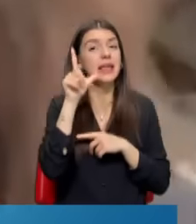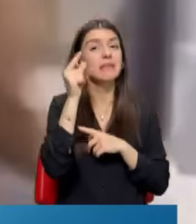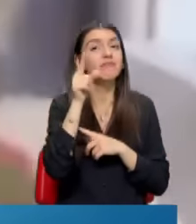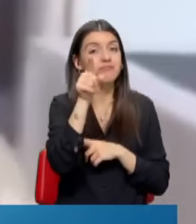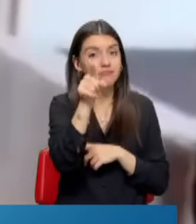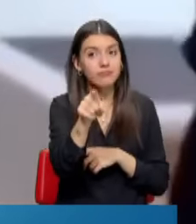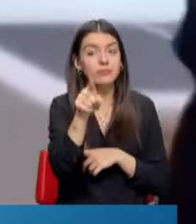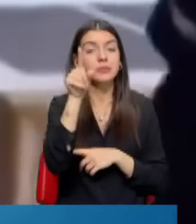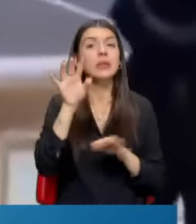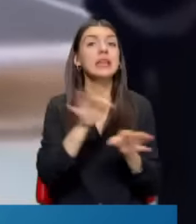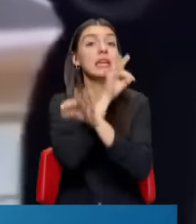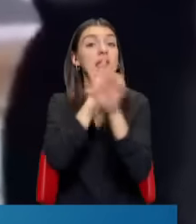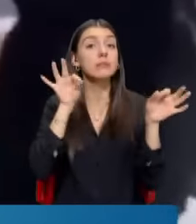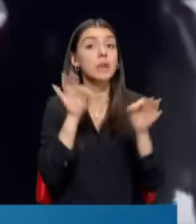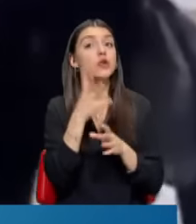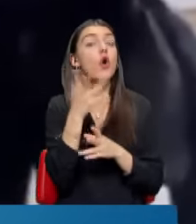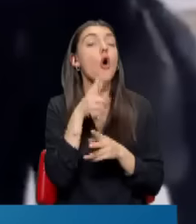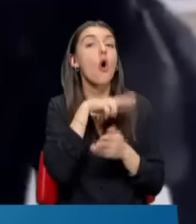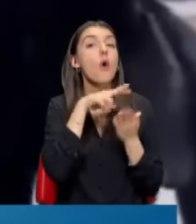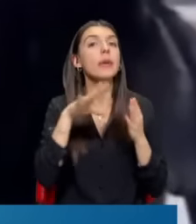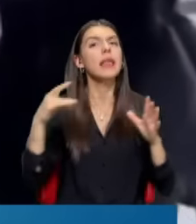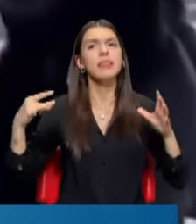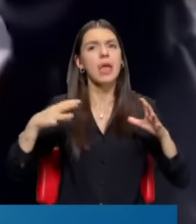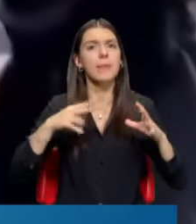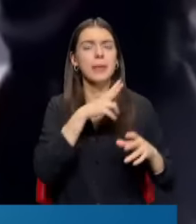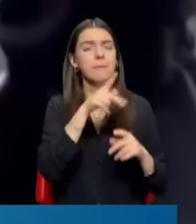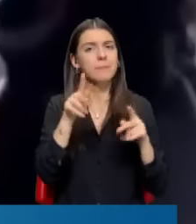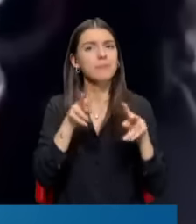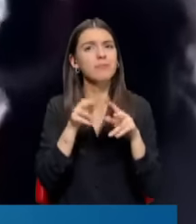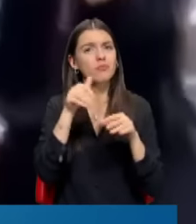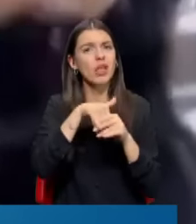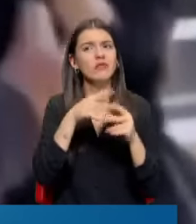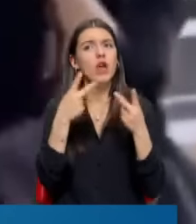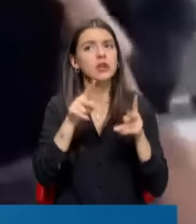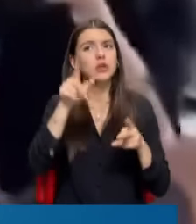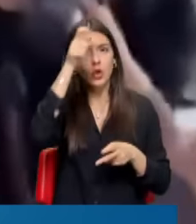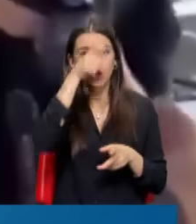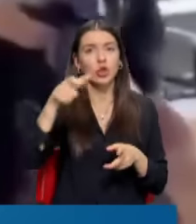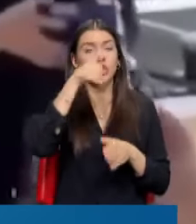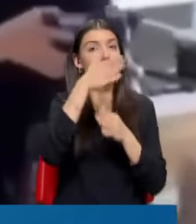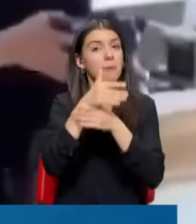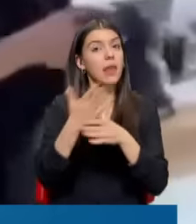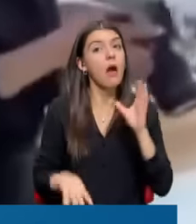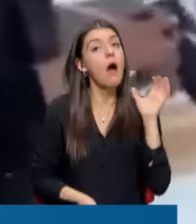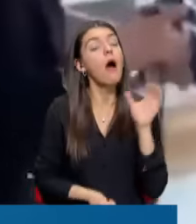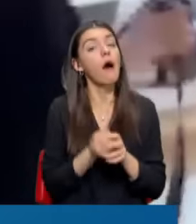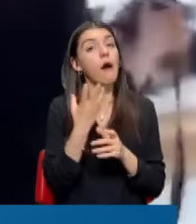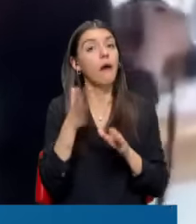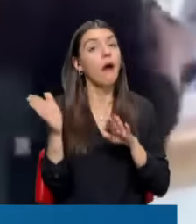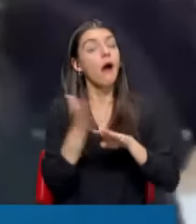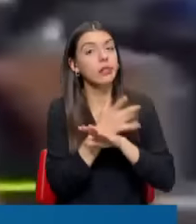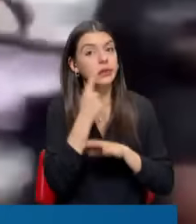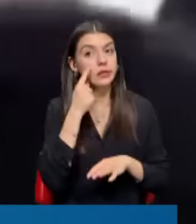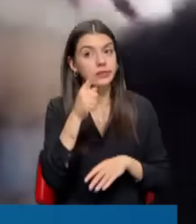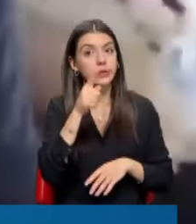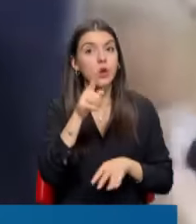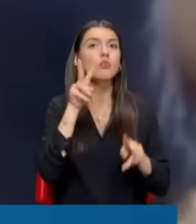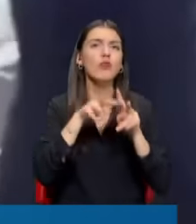Marşı'nın okutulmadığı, Diyarbakır Büyükşehir Belediye Meclisi'nin açılışında ise Türk bayrağının kaldırıldığına ilişkin iddialarla ilgili